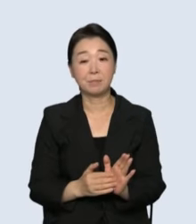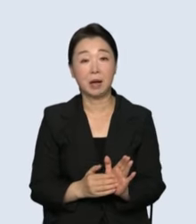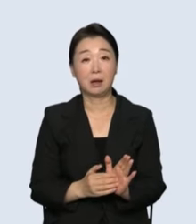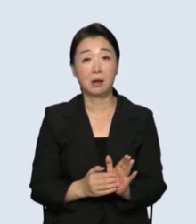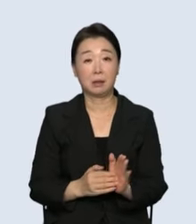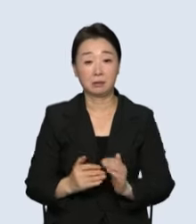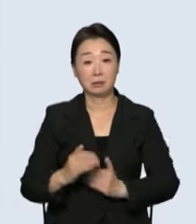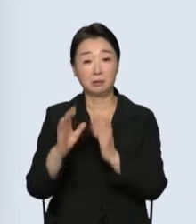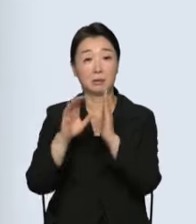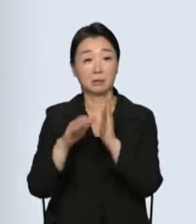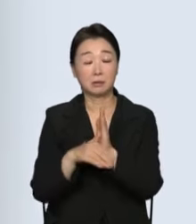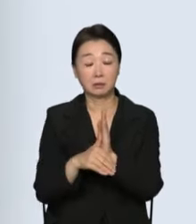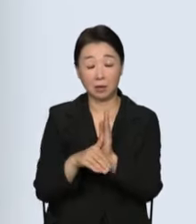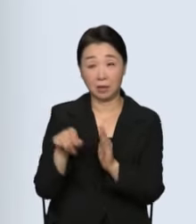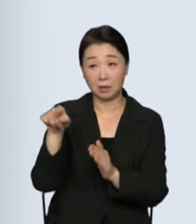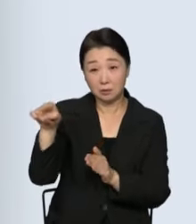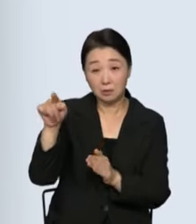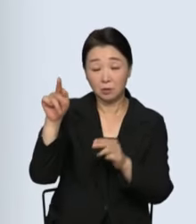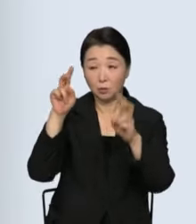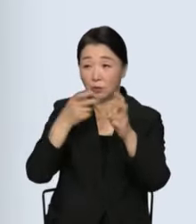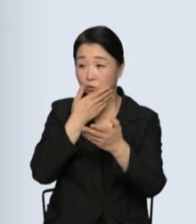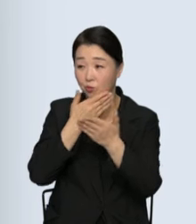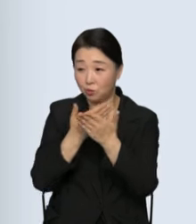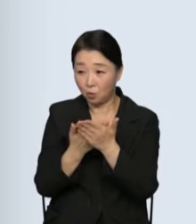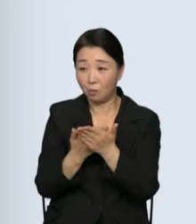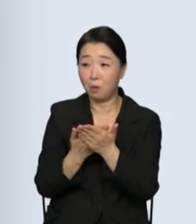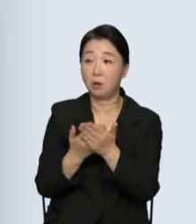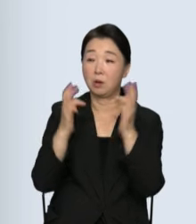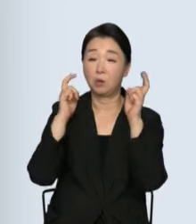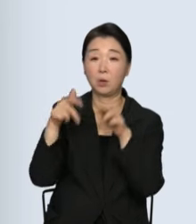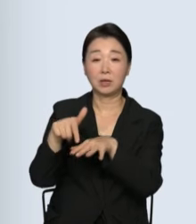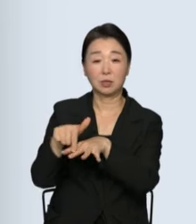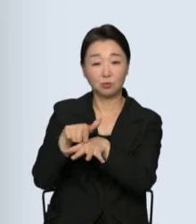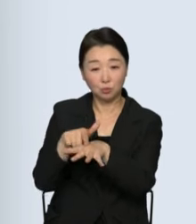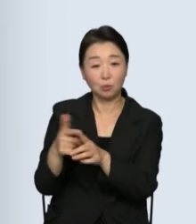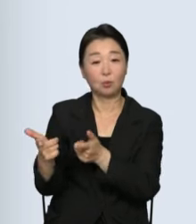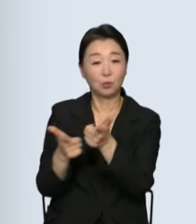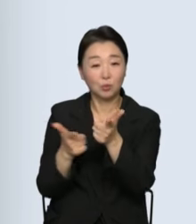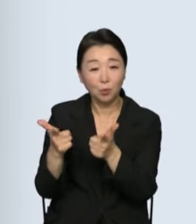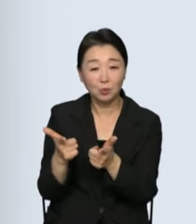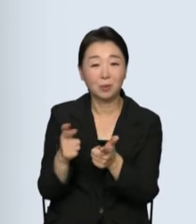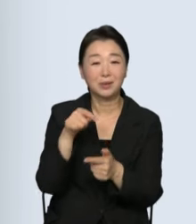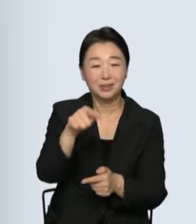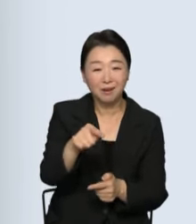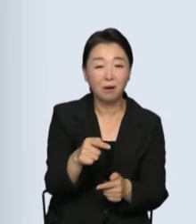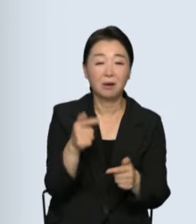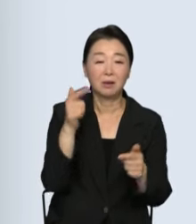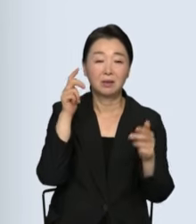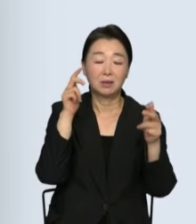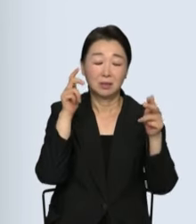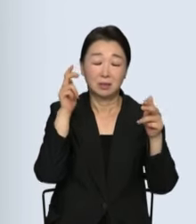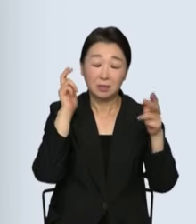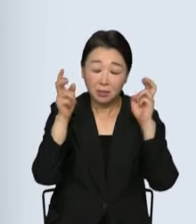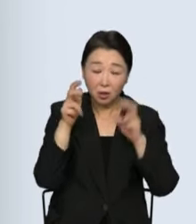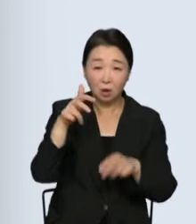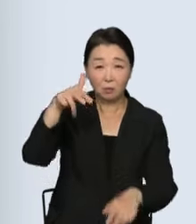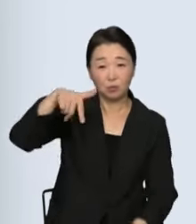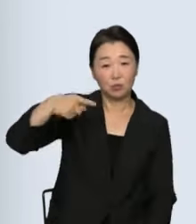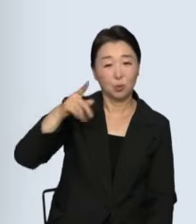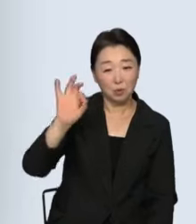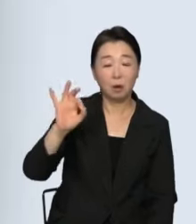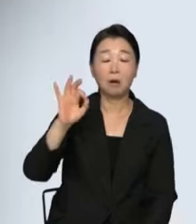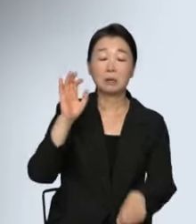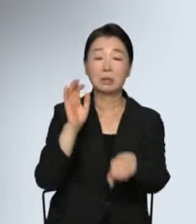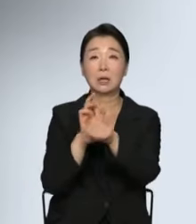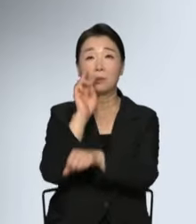이 과정에서 유암코의 주요 사업인 기업 구조조정을 기업 구조정이라고 잘못 쓰기도 했습니다. 나머지